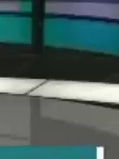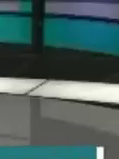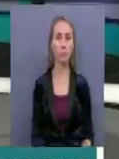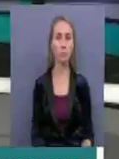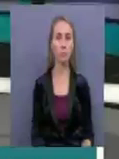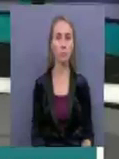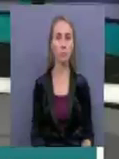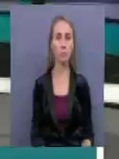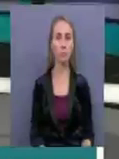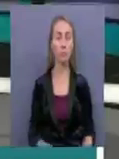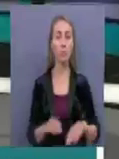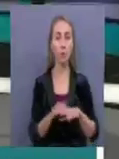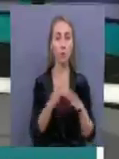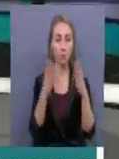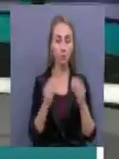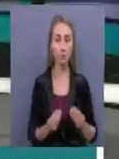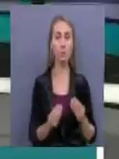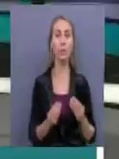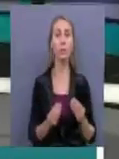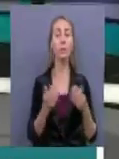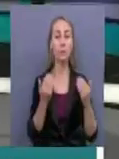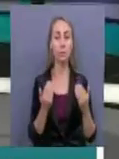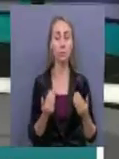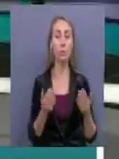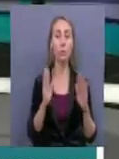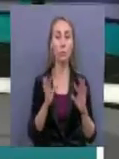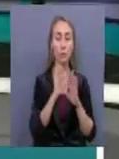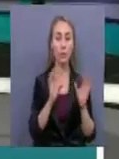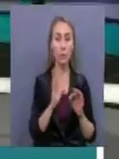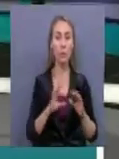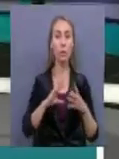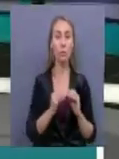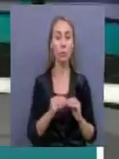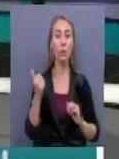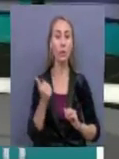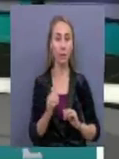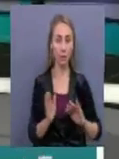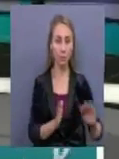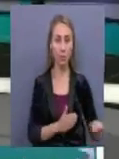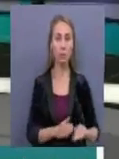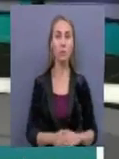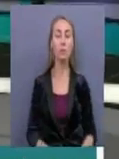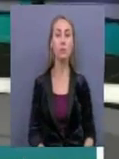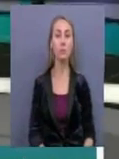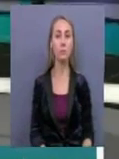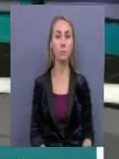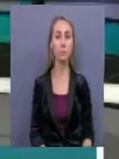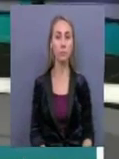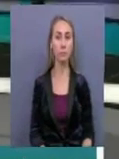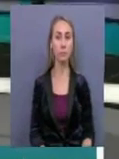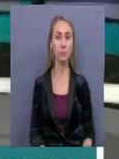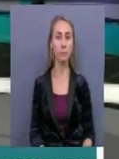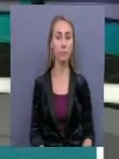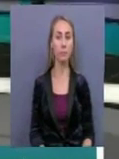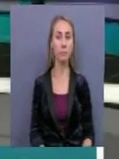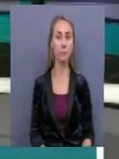Армыстар ардақтағайын эфирді ендіксі ақпараттық сараптамалық қортынды бағдарламаса. Өткен жұма жадымызда қалайша жаңғырды, өңірдегі басты жаңалықтардың өрнек